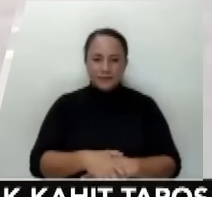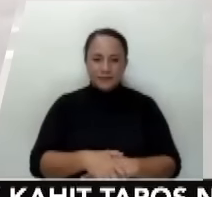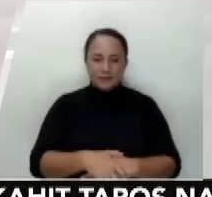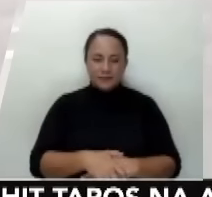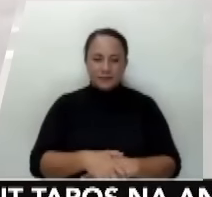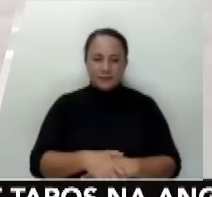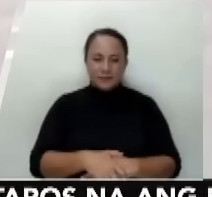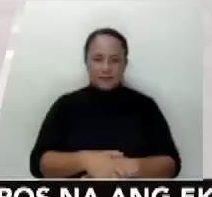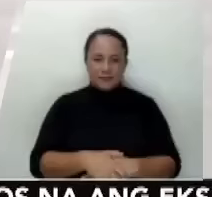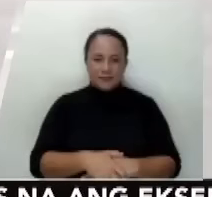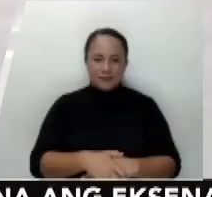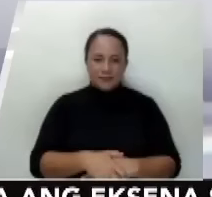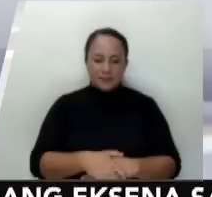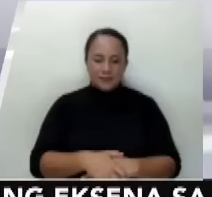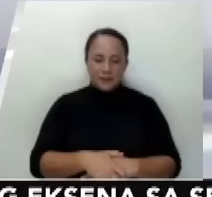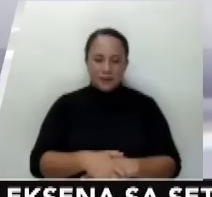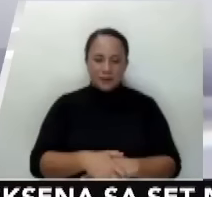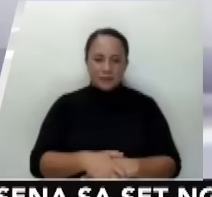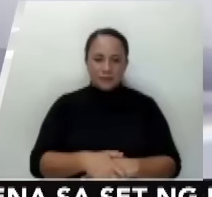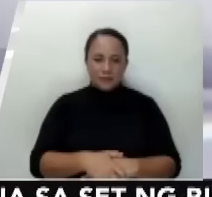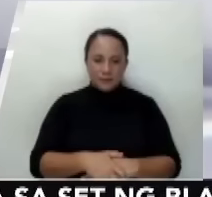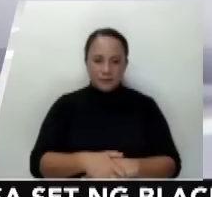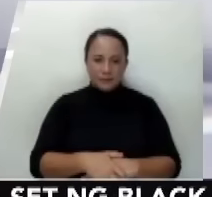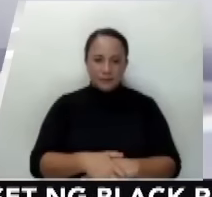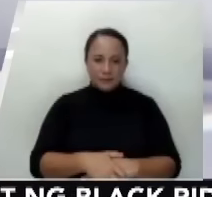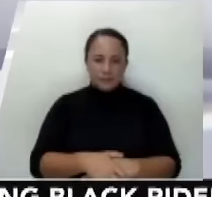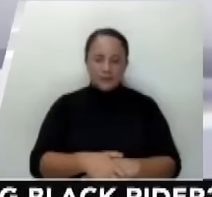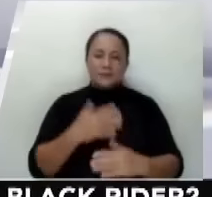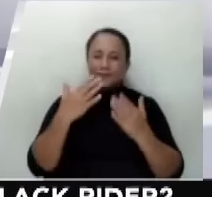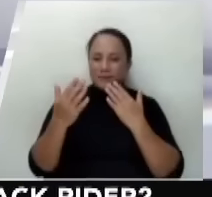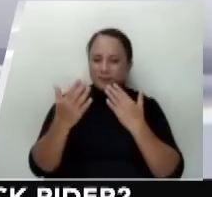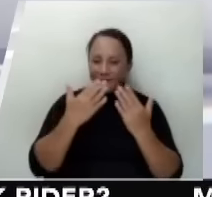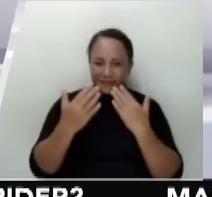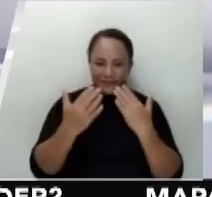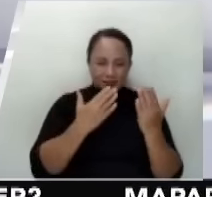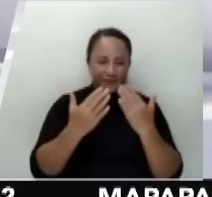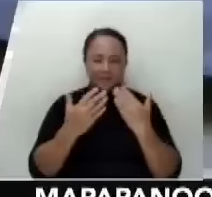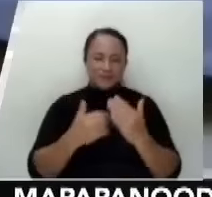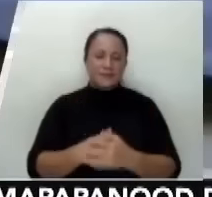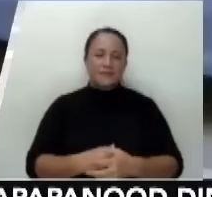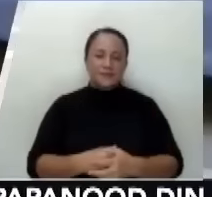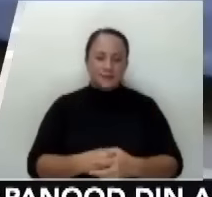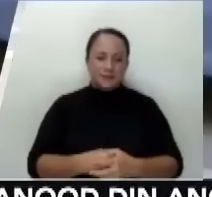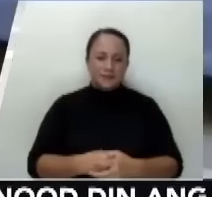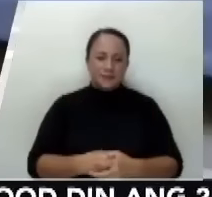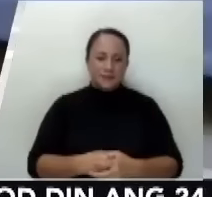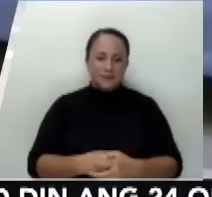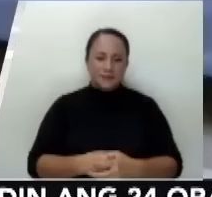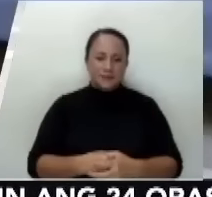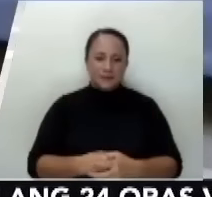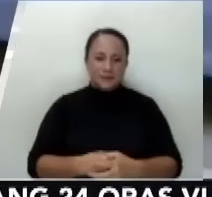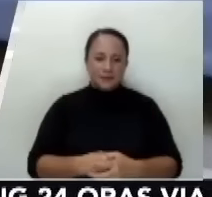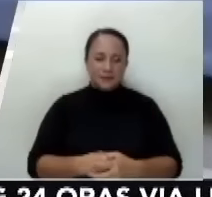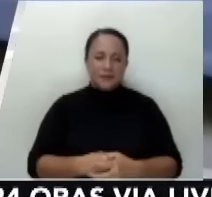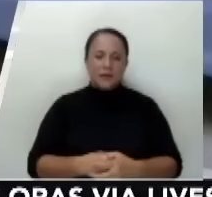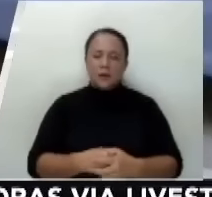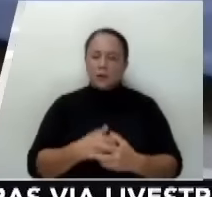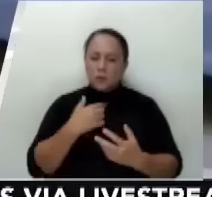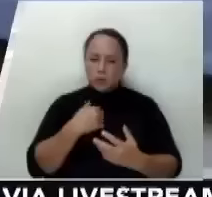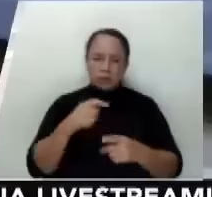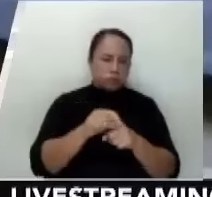nakatutok, 24 oras. Maraming salamat sa iyo, Rafi Tima. Todo na ang training ng